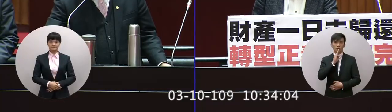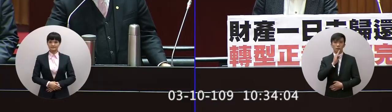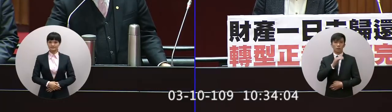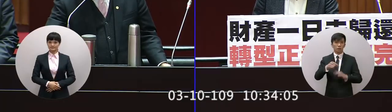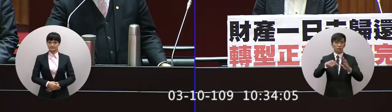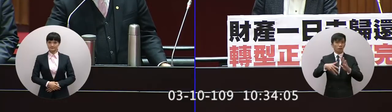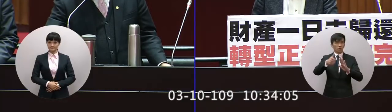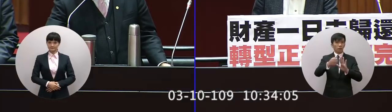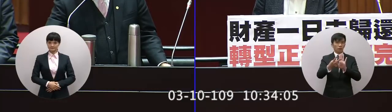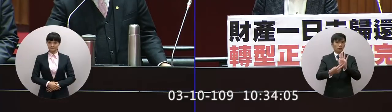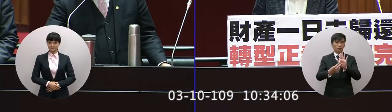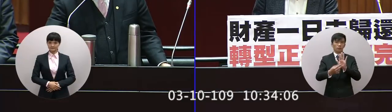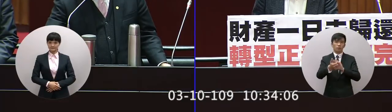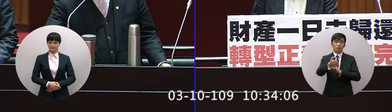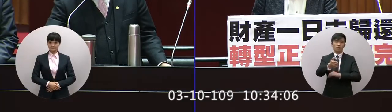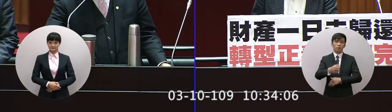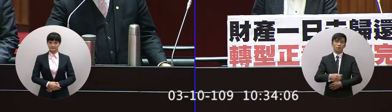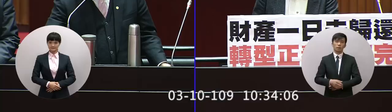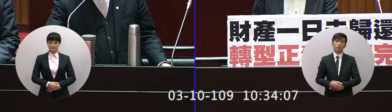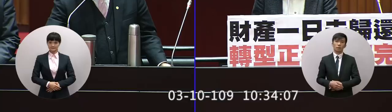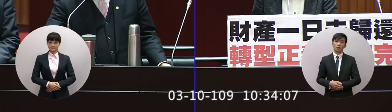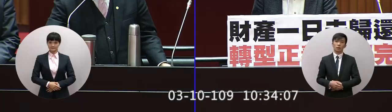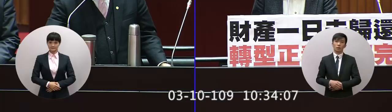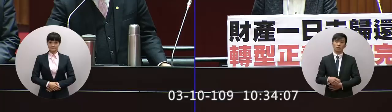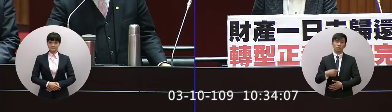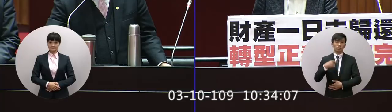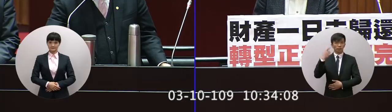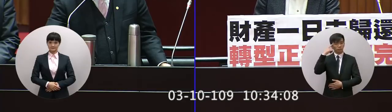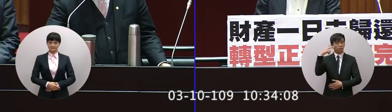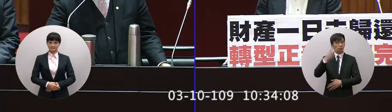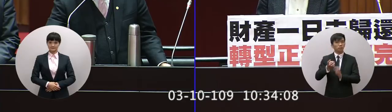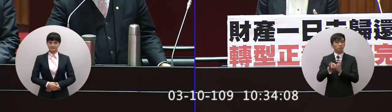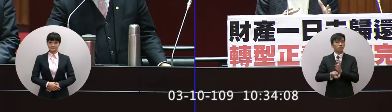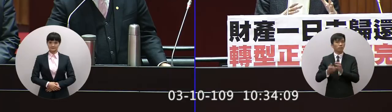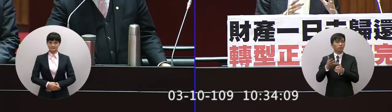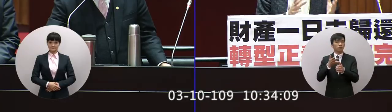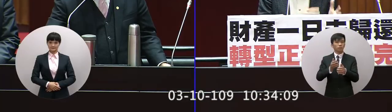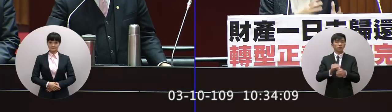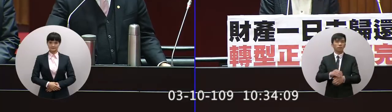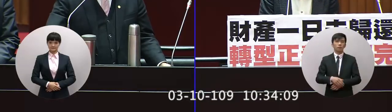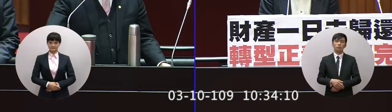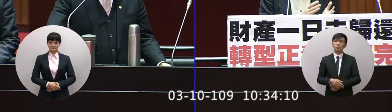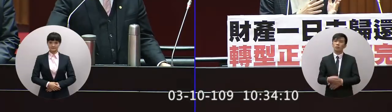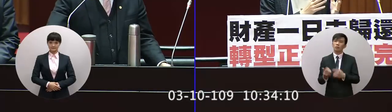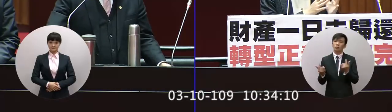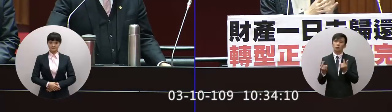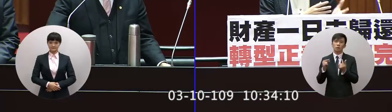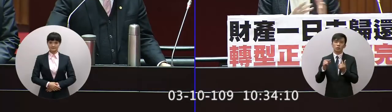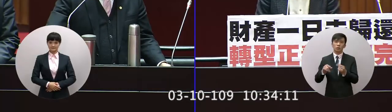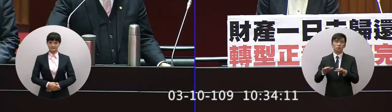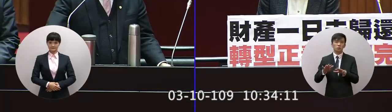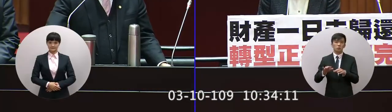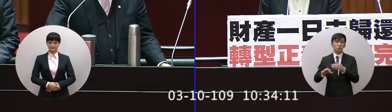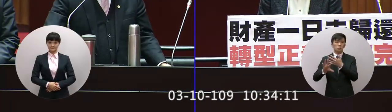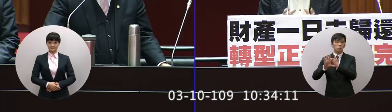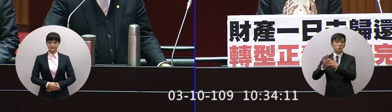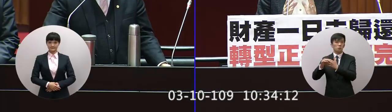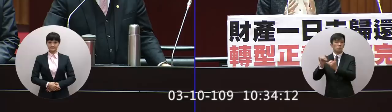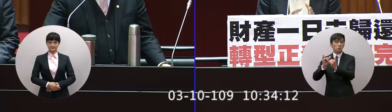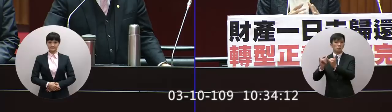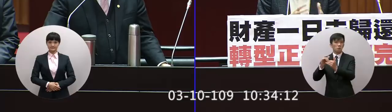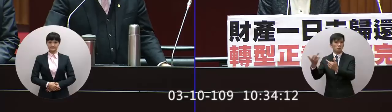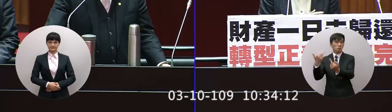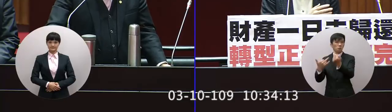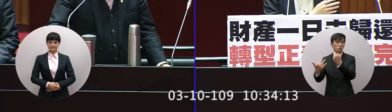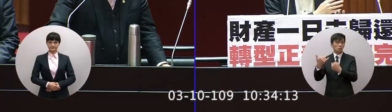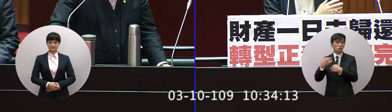谢院长的解释。那我想要再进一步问的就是说，因为像这样为了因应大量的国人返乡的